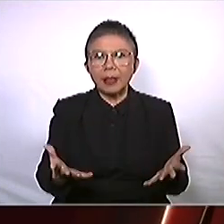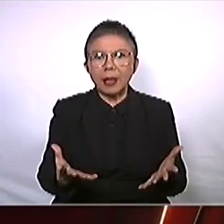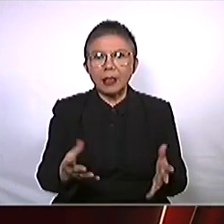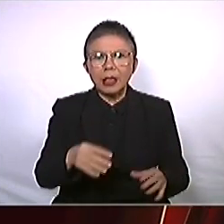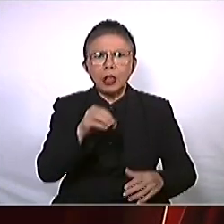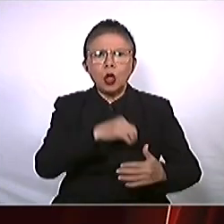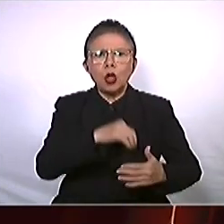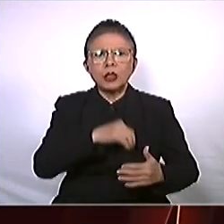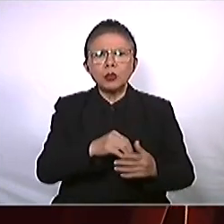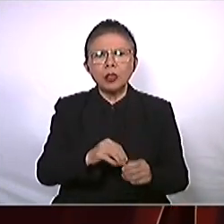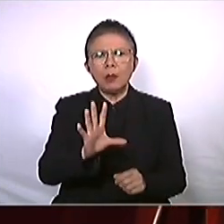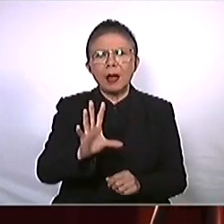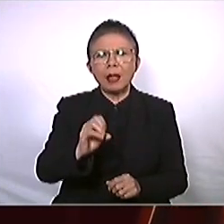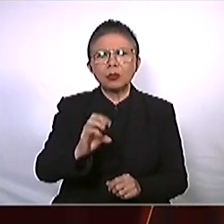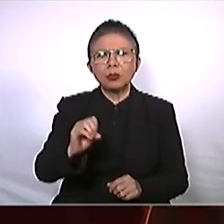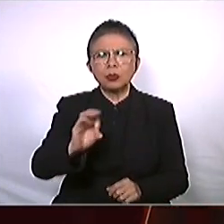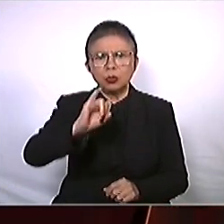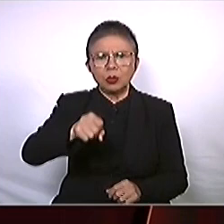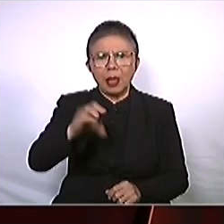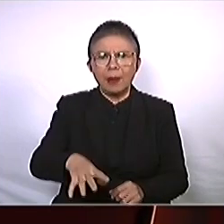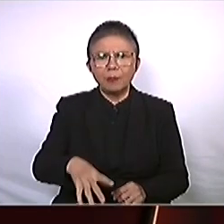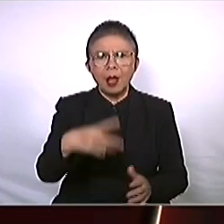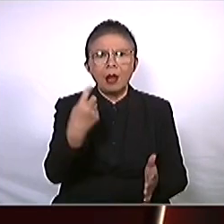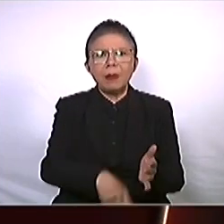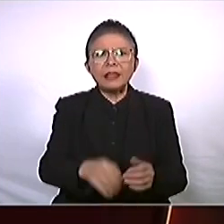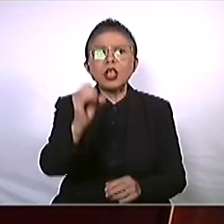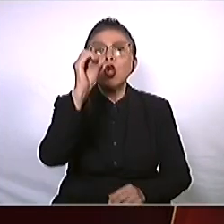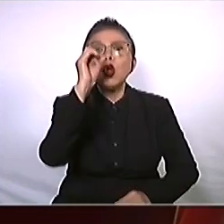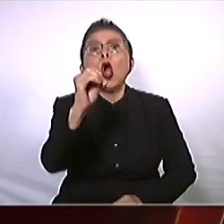omsetnya 500 juta. Pajaknya nol.